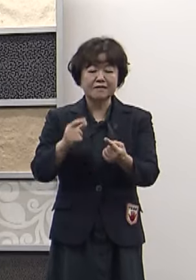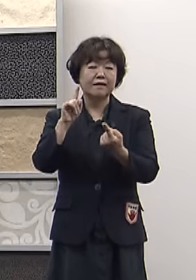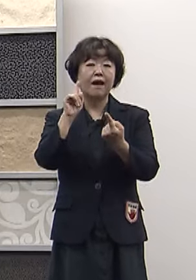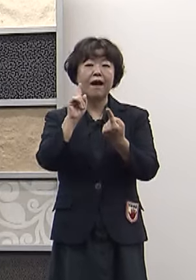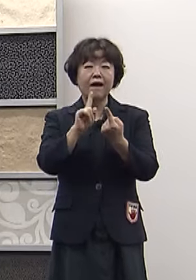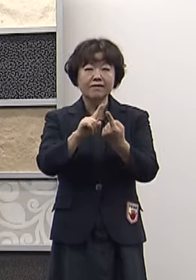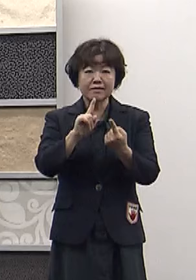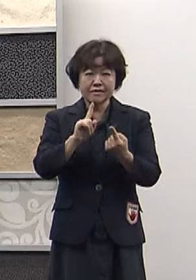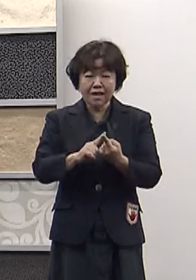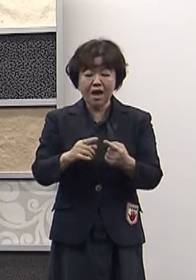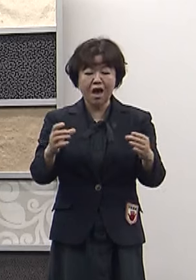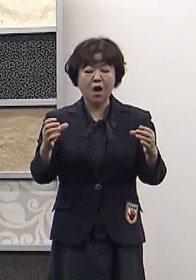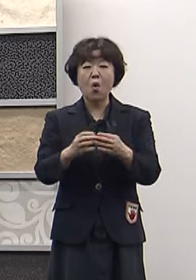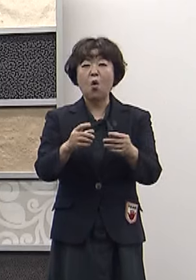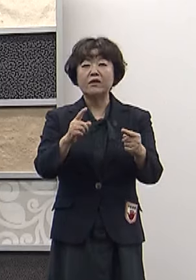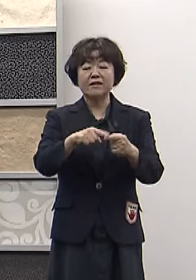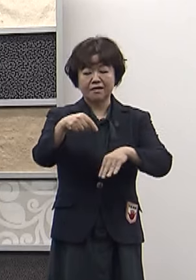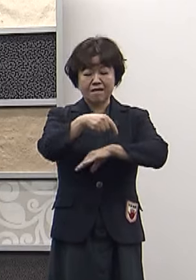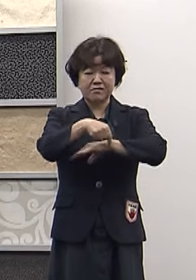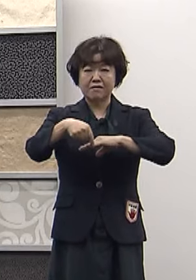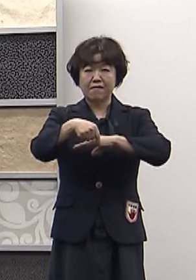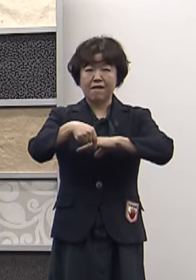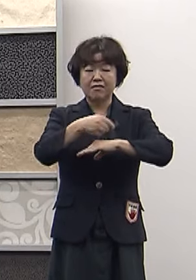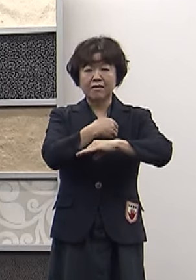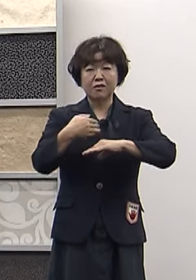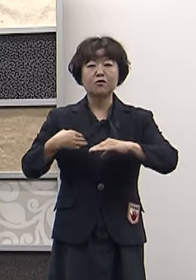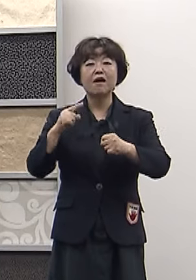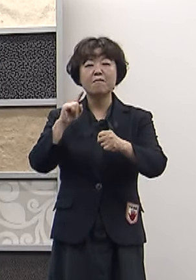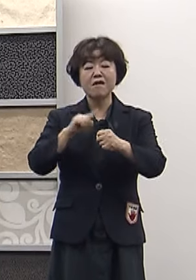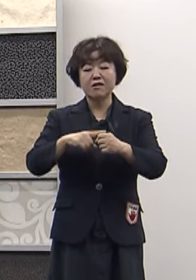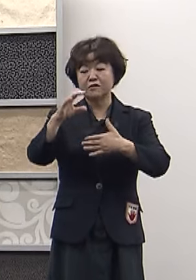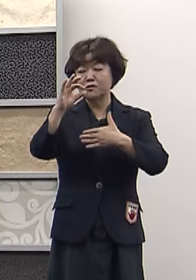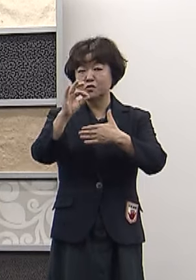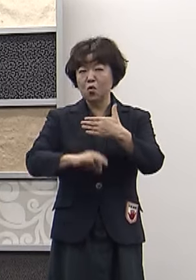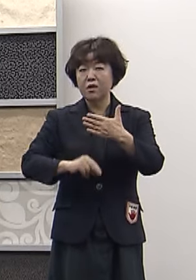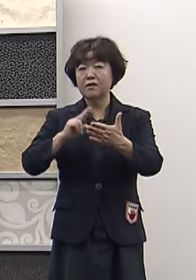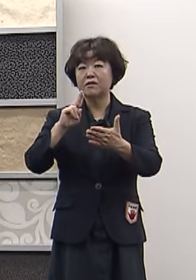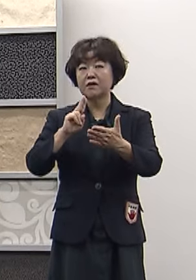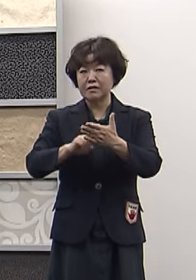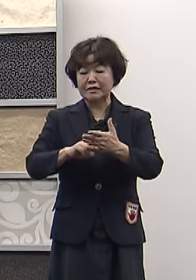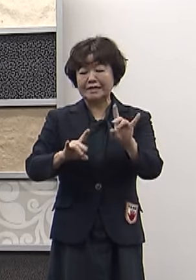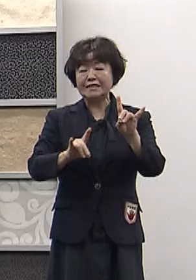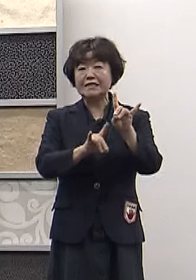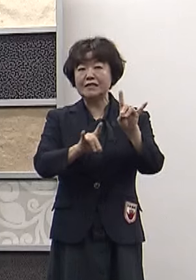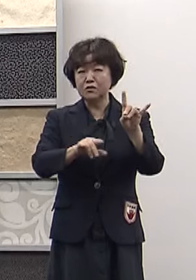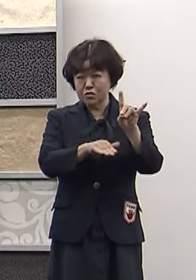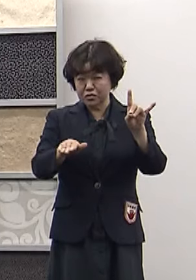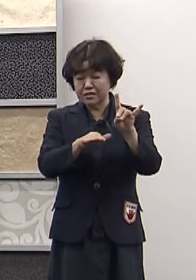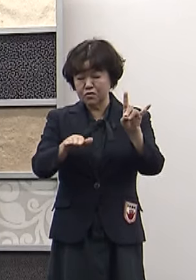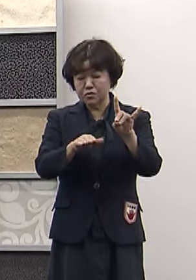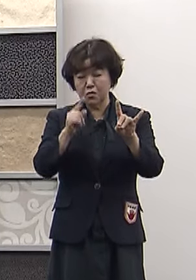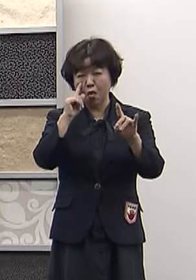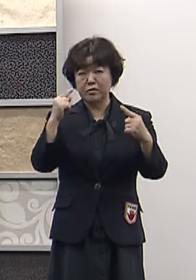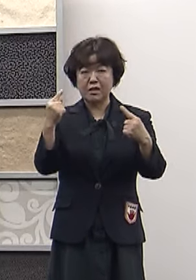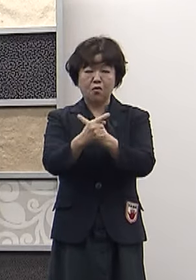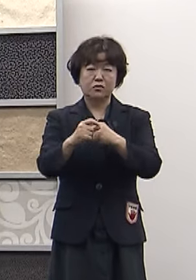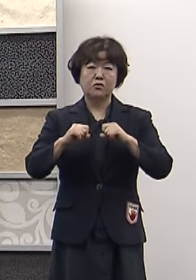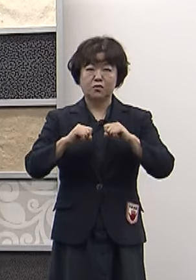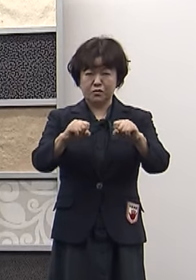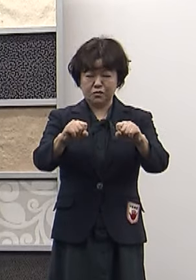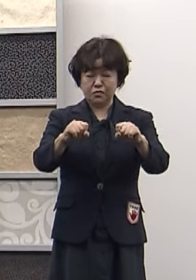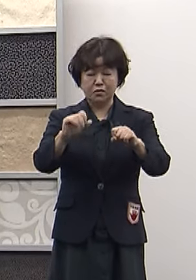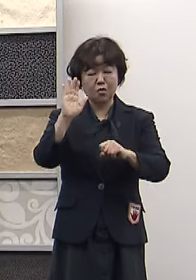ました合理的な設計が可能となるように、条例で定める設計基準の見直しを行います。今後とも